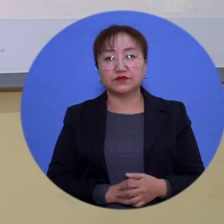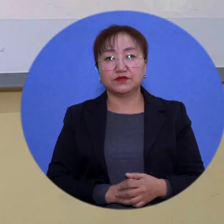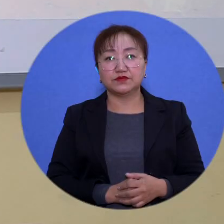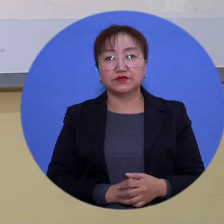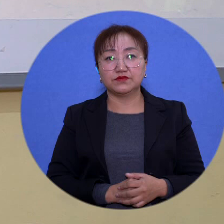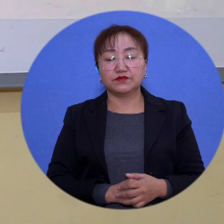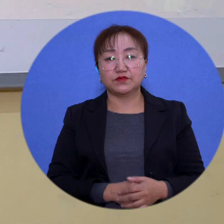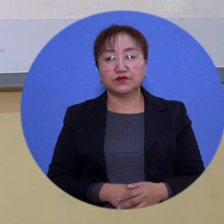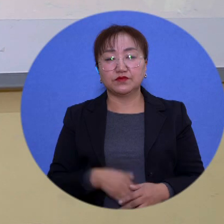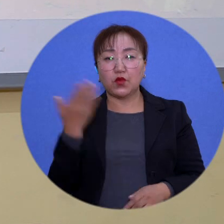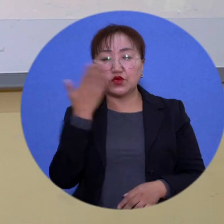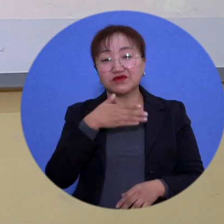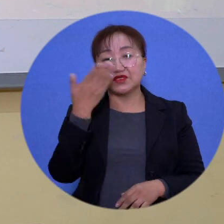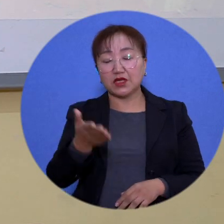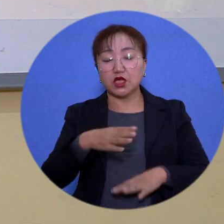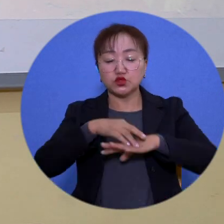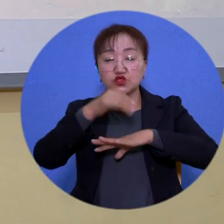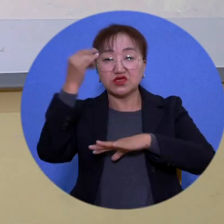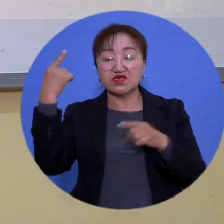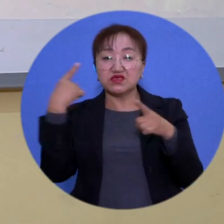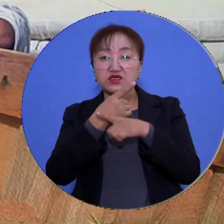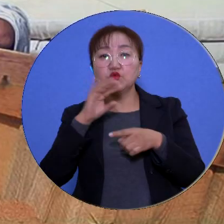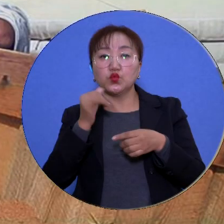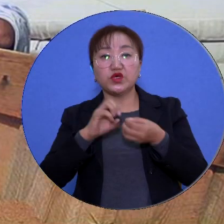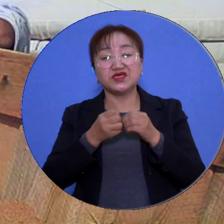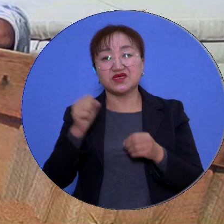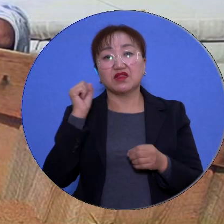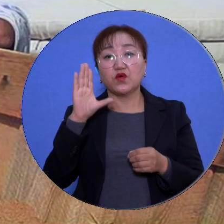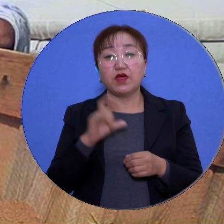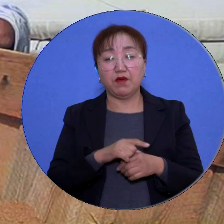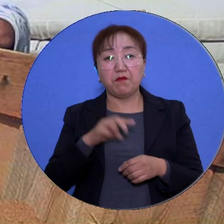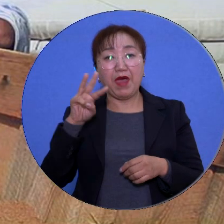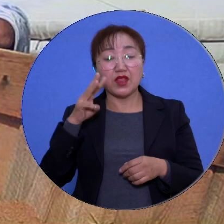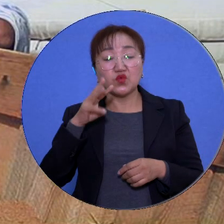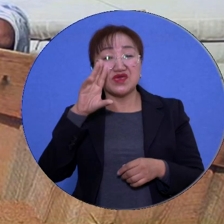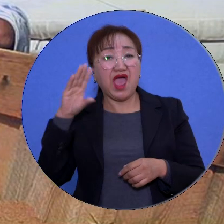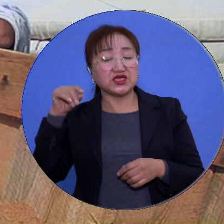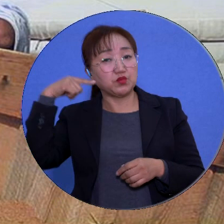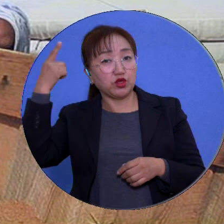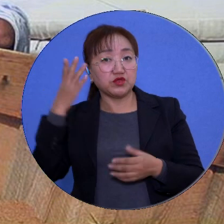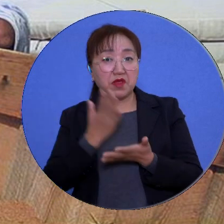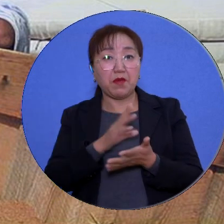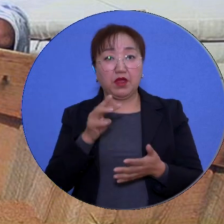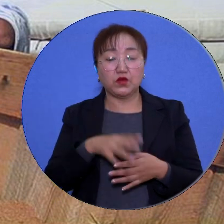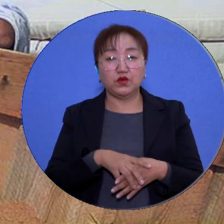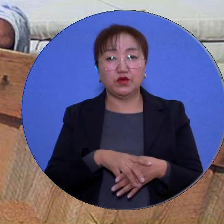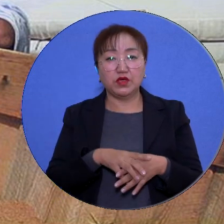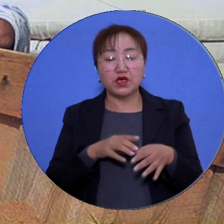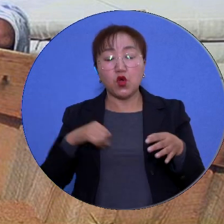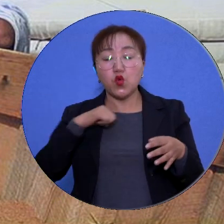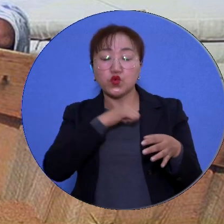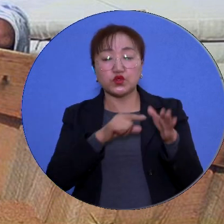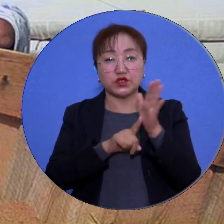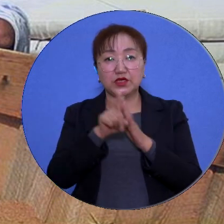Үншиг чтад сүлжилгийн эсэрг хов нэмрий оруулхоб билнүүң. Магадгүй та яаж гэж бодаж байх, энгий мүхнийг өөрүүсө